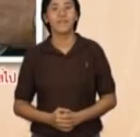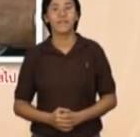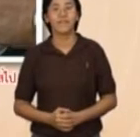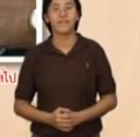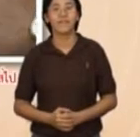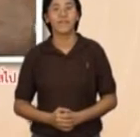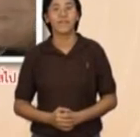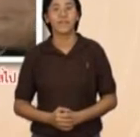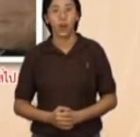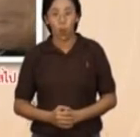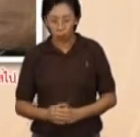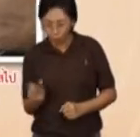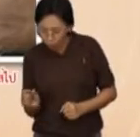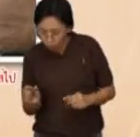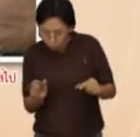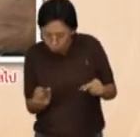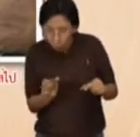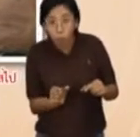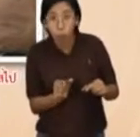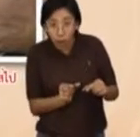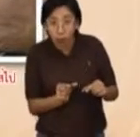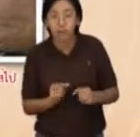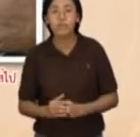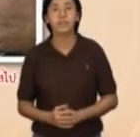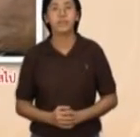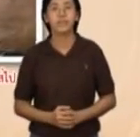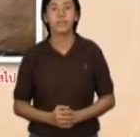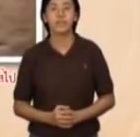ต้องตัดหนาๆอย่างนี้เลยเหรอคะอาจารย์